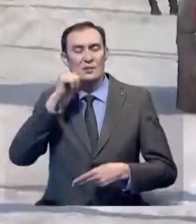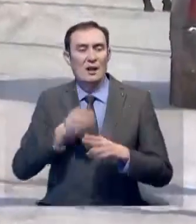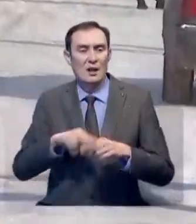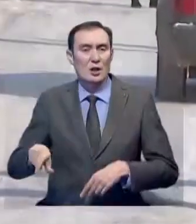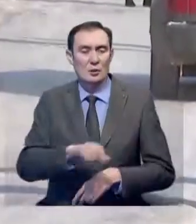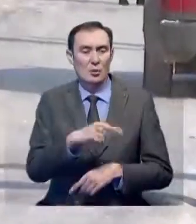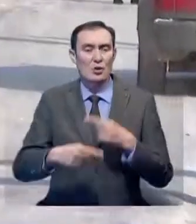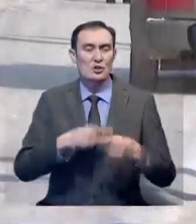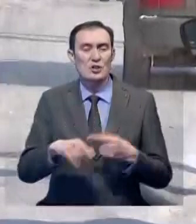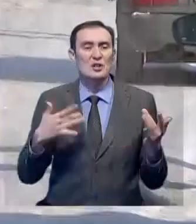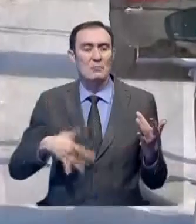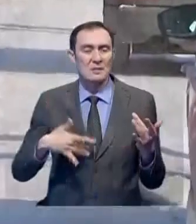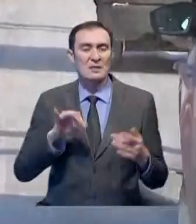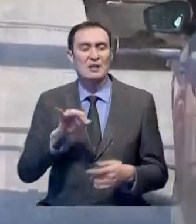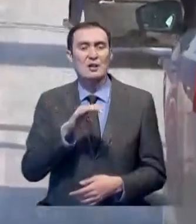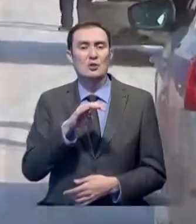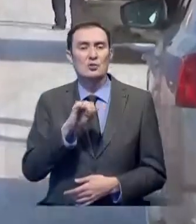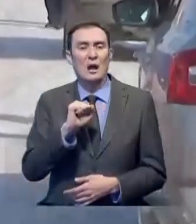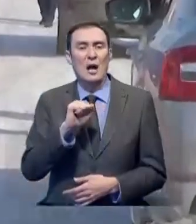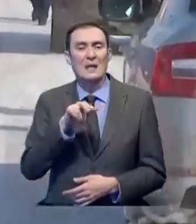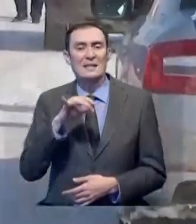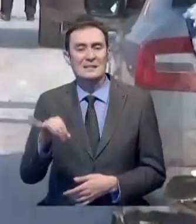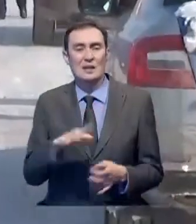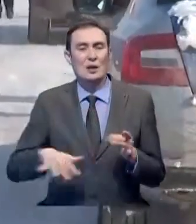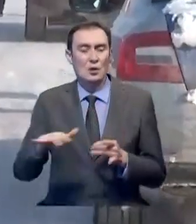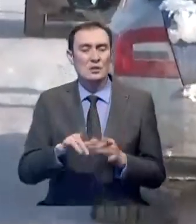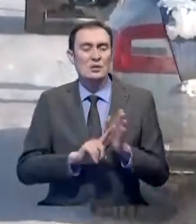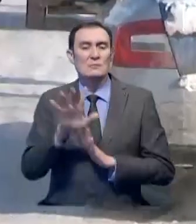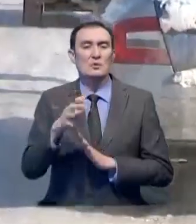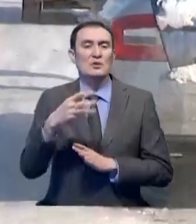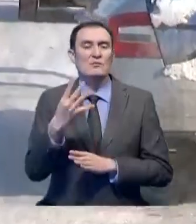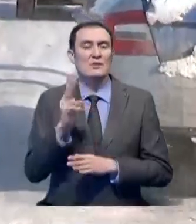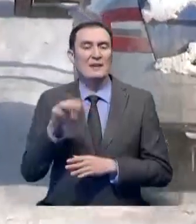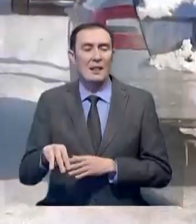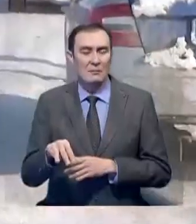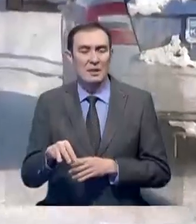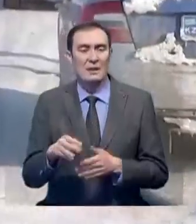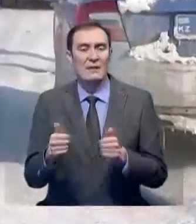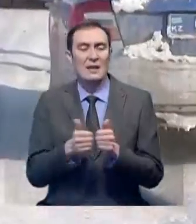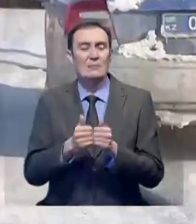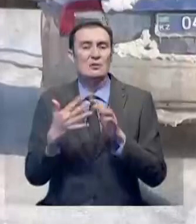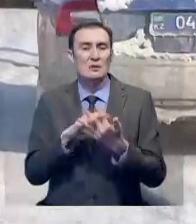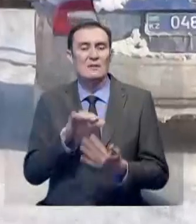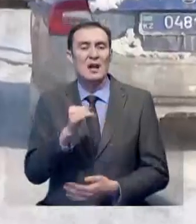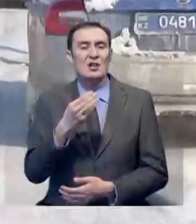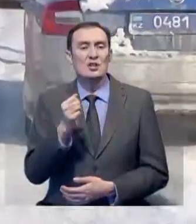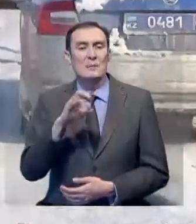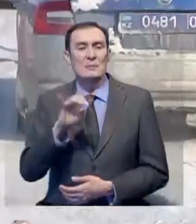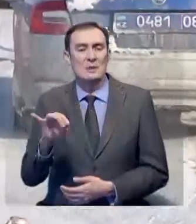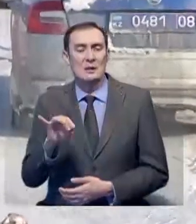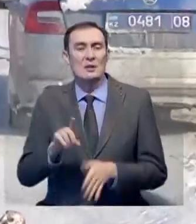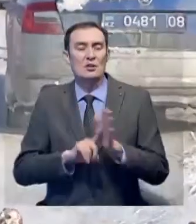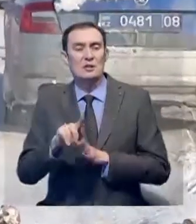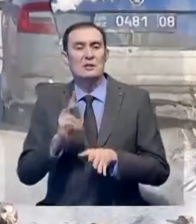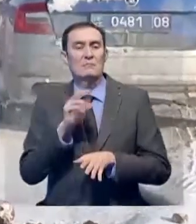автомагистраль проходит через Жамбылский и Жуалынский районы. Начиная с 534 километра близ села Айша-Биби